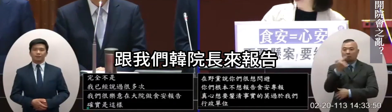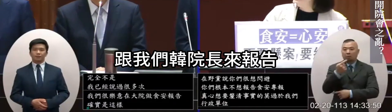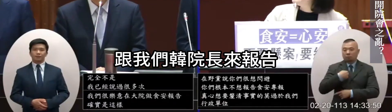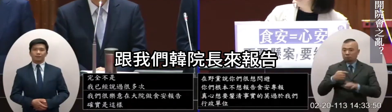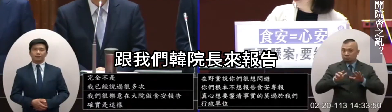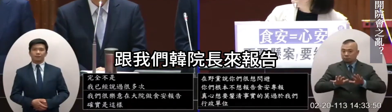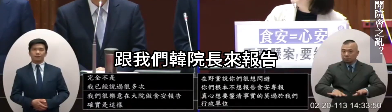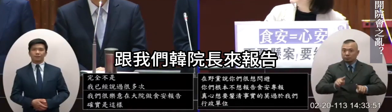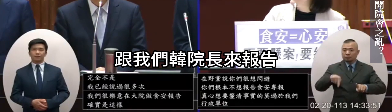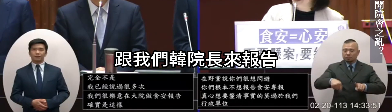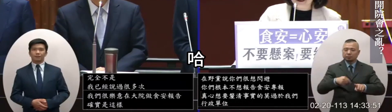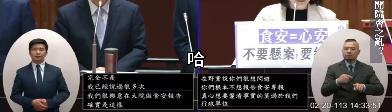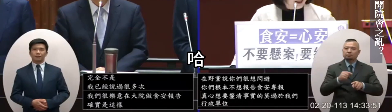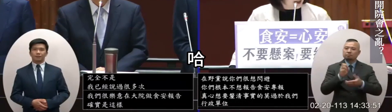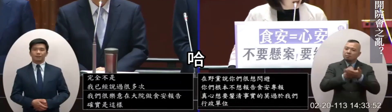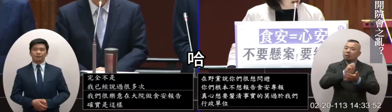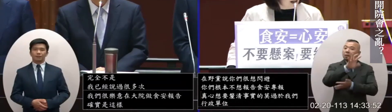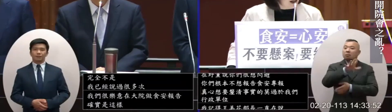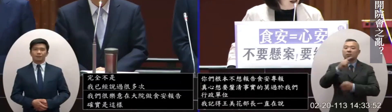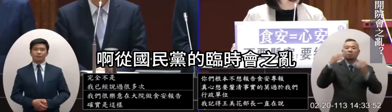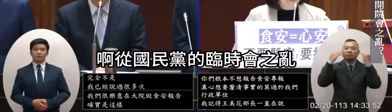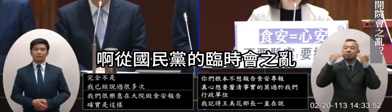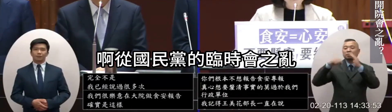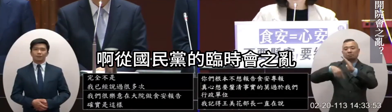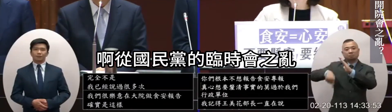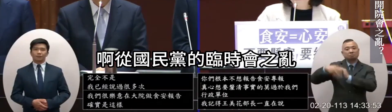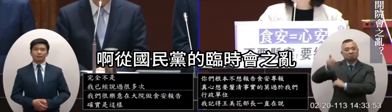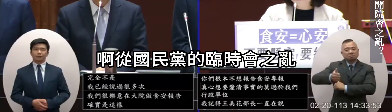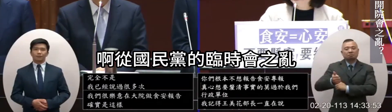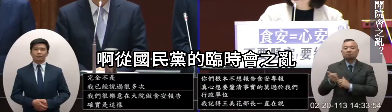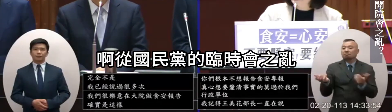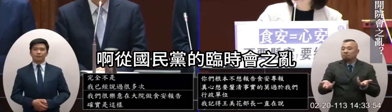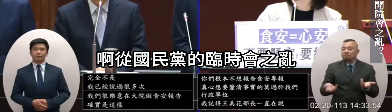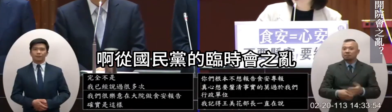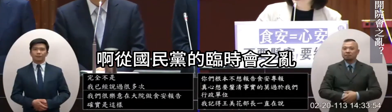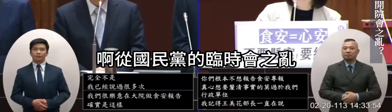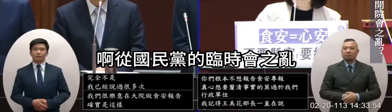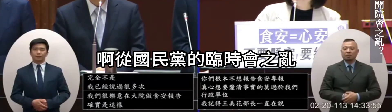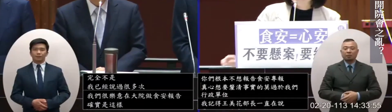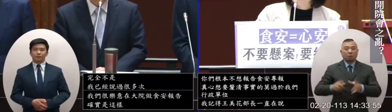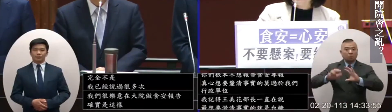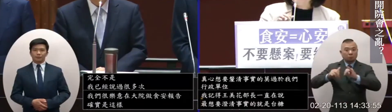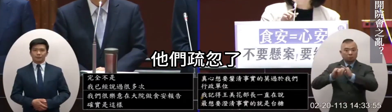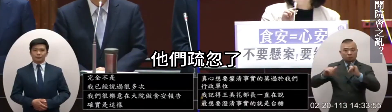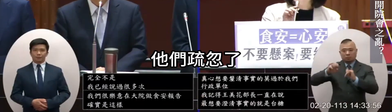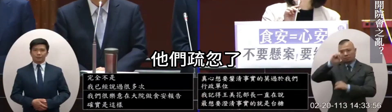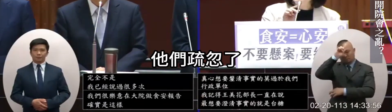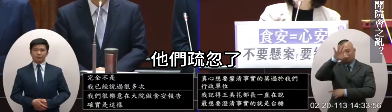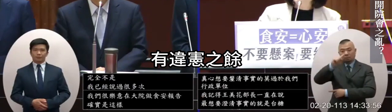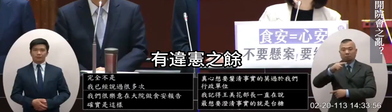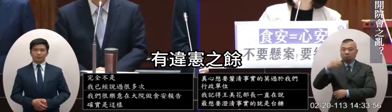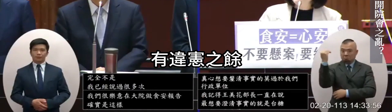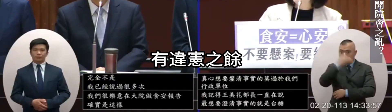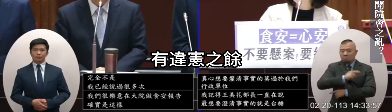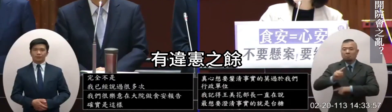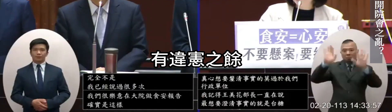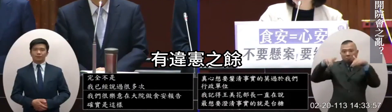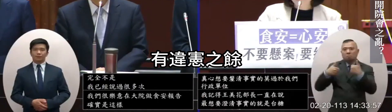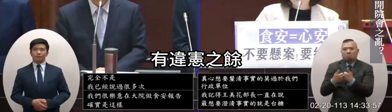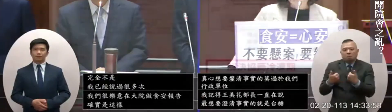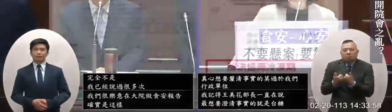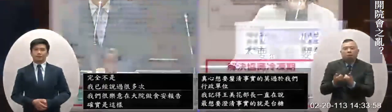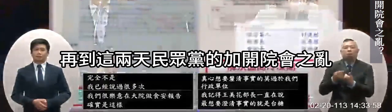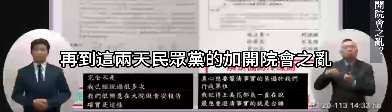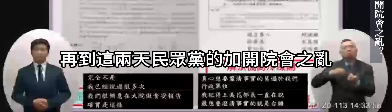时间跟我们韩院长来报告哈。从国民党的临时会之乱，他们疏忽了有违宪之